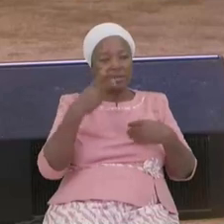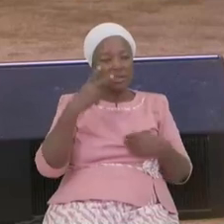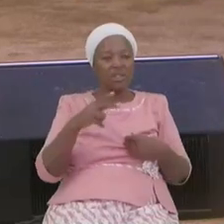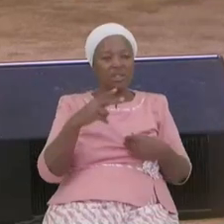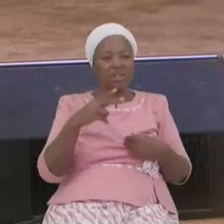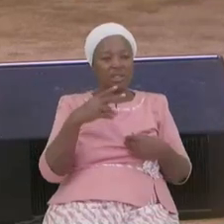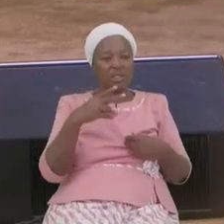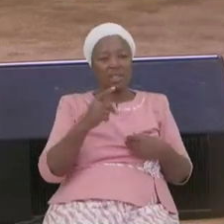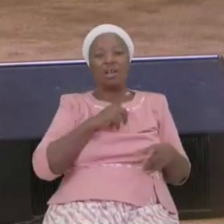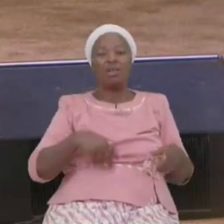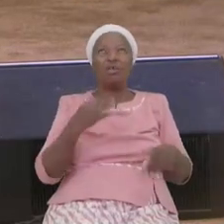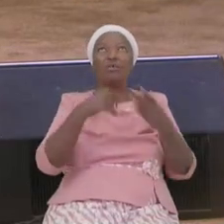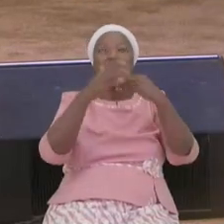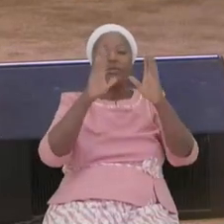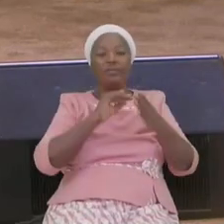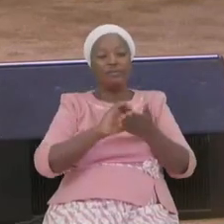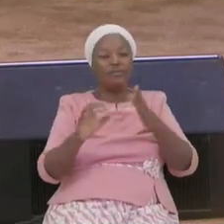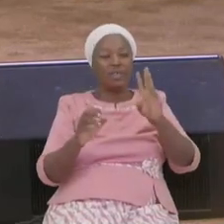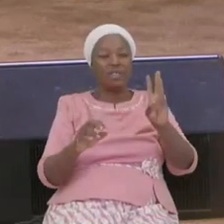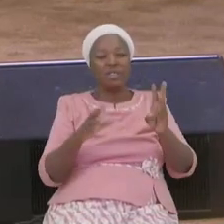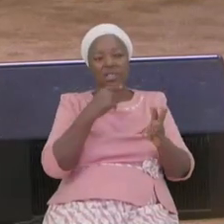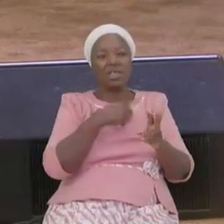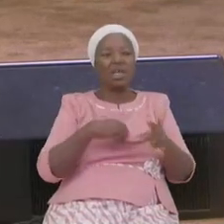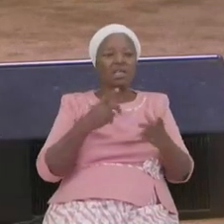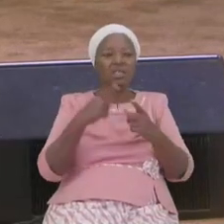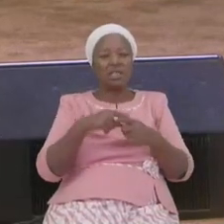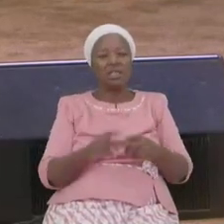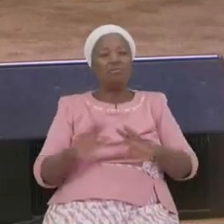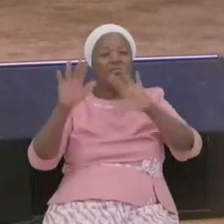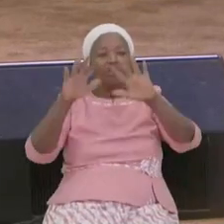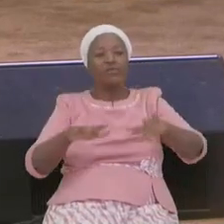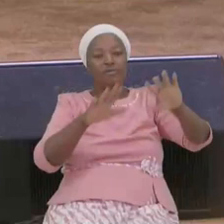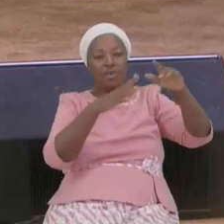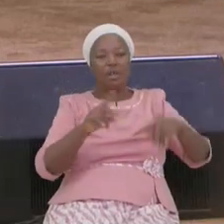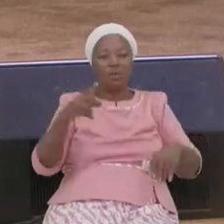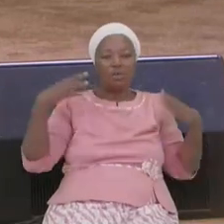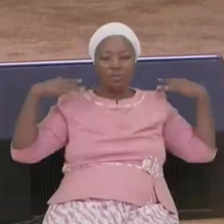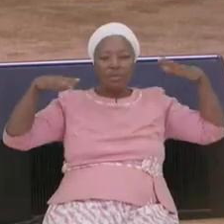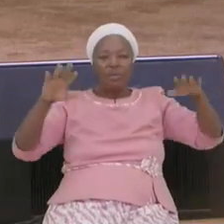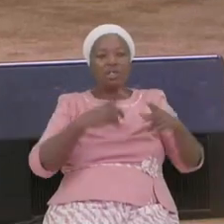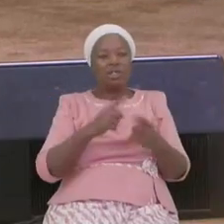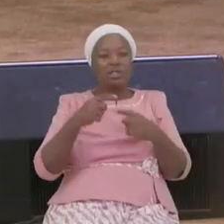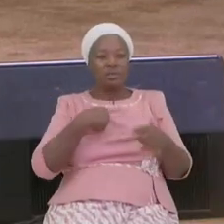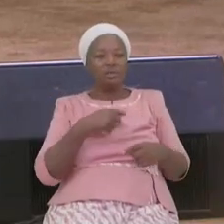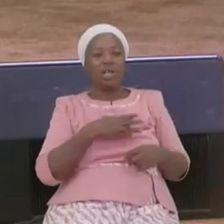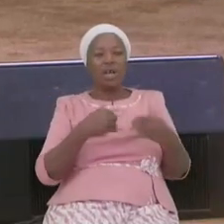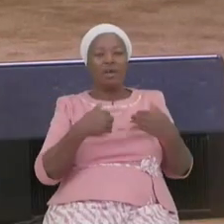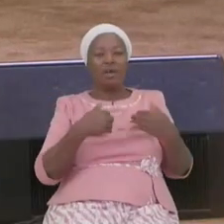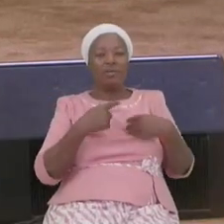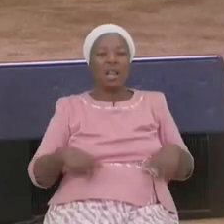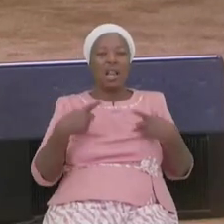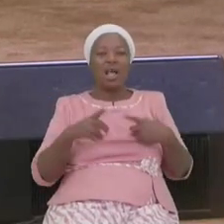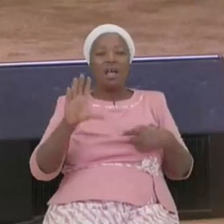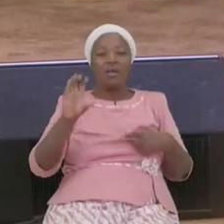dit, mais l'un des séraphins vola vers moi, tenant la main une pierre ardente qu'il avait prise sur